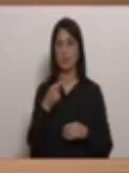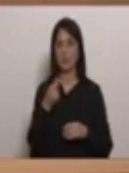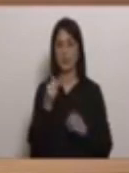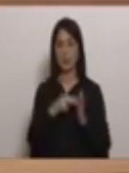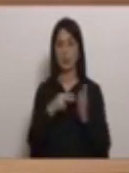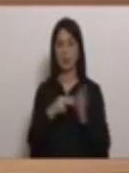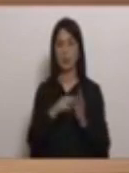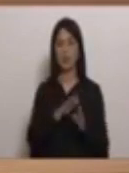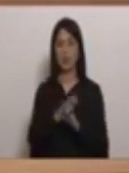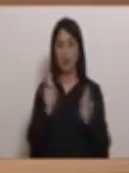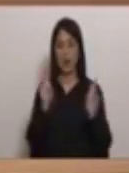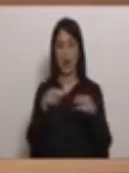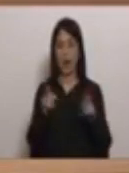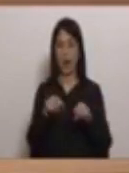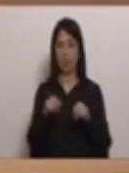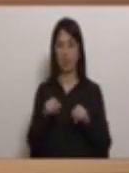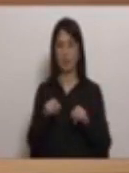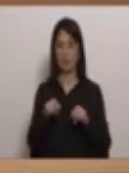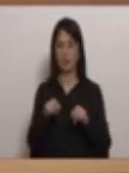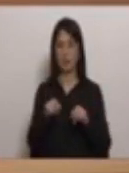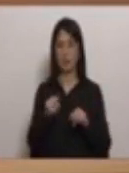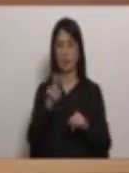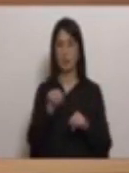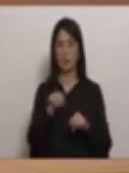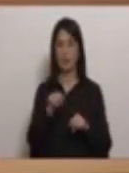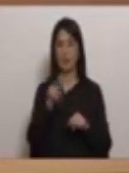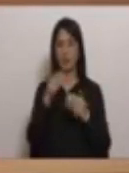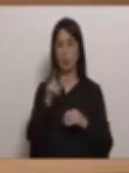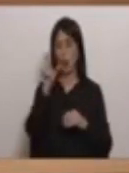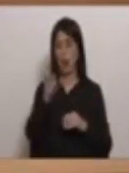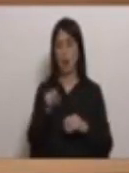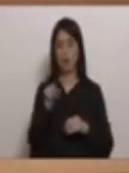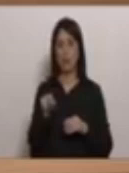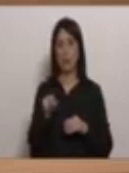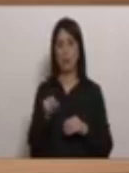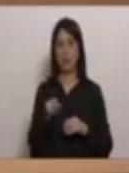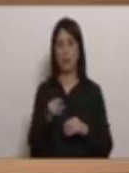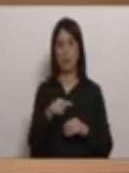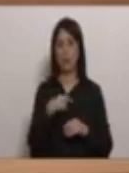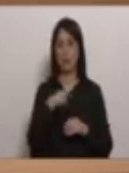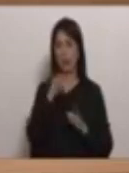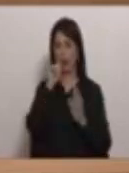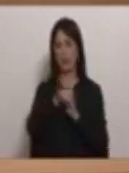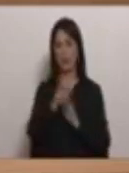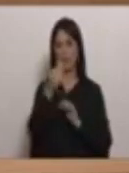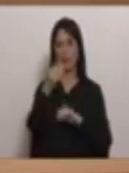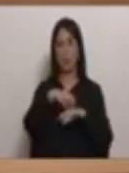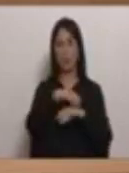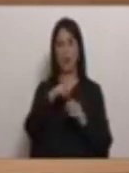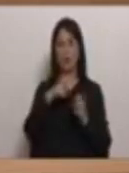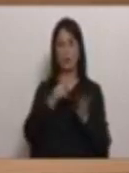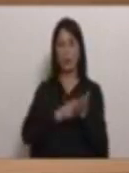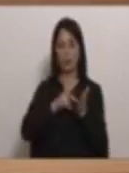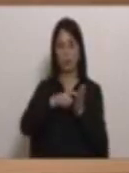ბიუჯეტის შესრულების ანგარიში და თუ ეს ადამიანი, რომელიც მე არ ვერევი თქვენში და პარტიულ გარჩევებში, თქვენ